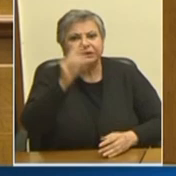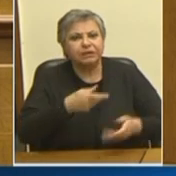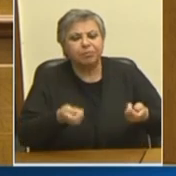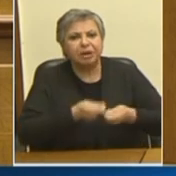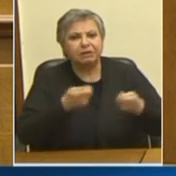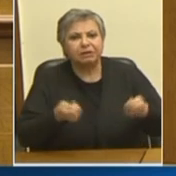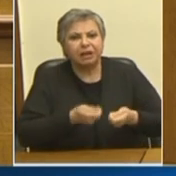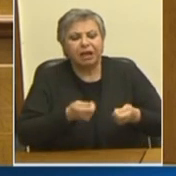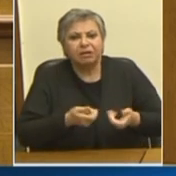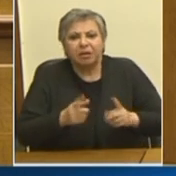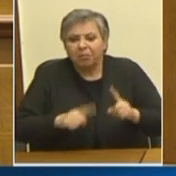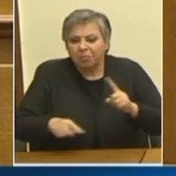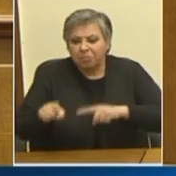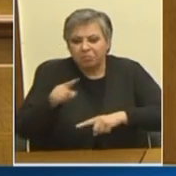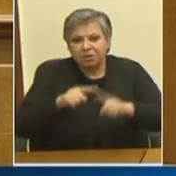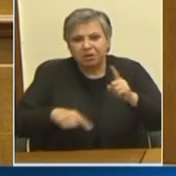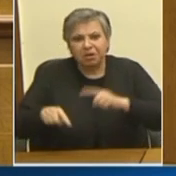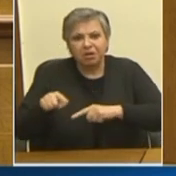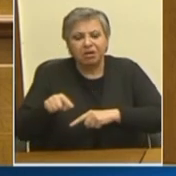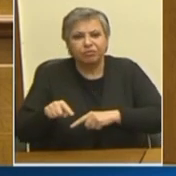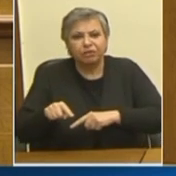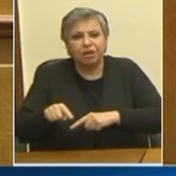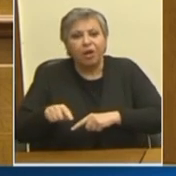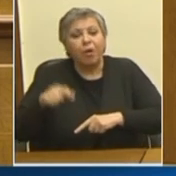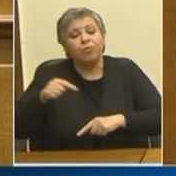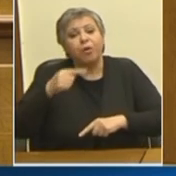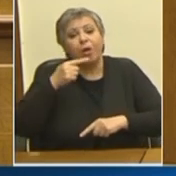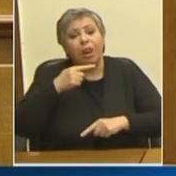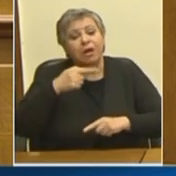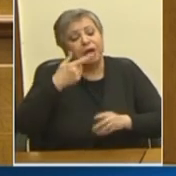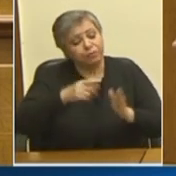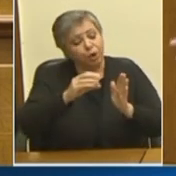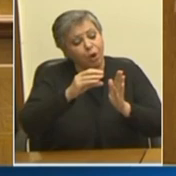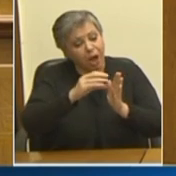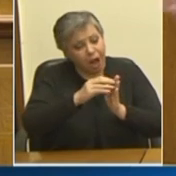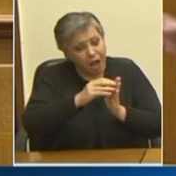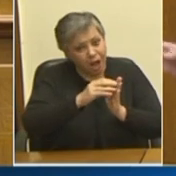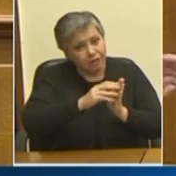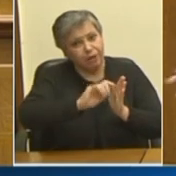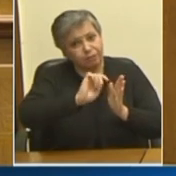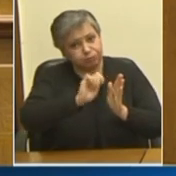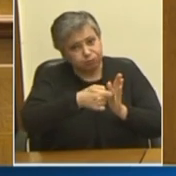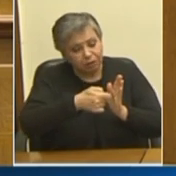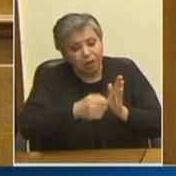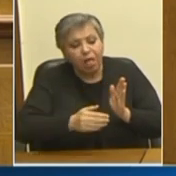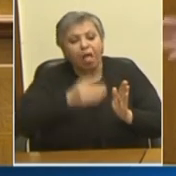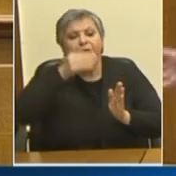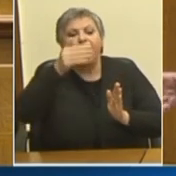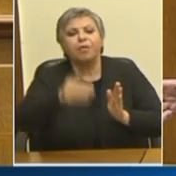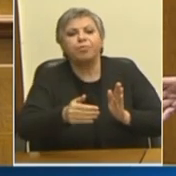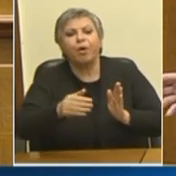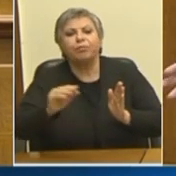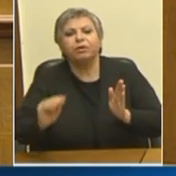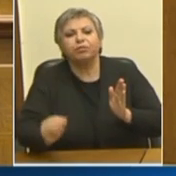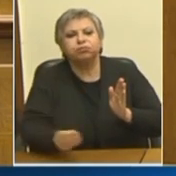Ποιοι συνταγματολόγοι είναι αυτοί που του λένε ότι αναθεωρείς τώρα τα άθρα και η επόμενη κυβέρνηση δεν μπορεί να κάνει ό,τι θέλει? Ό,τι θέλει μπορεί